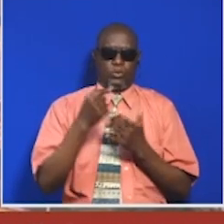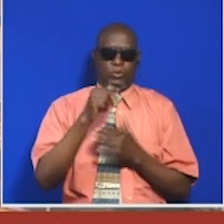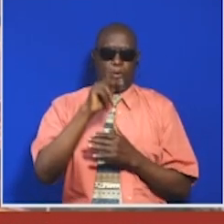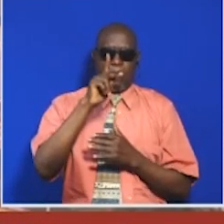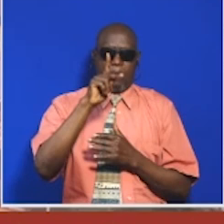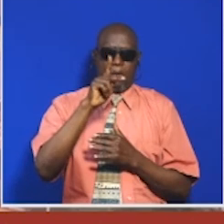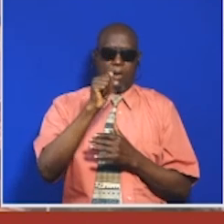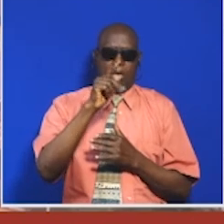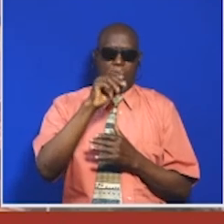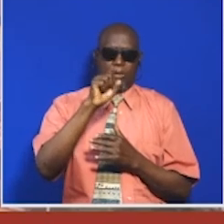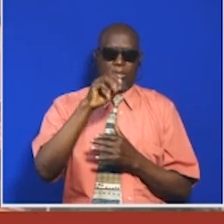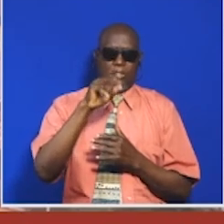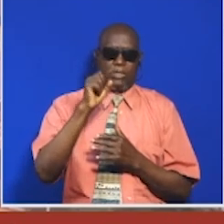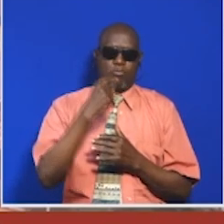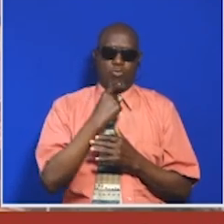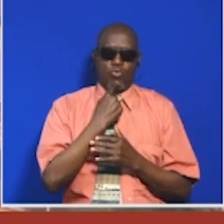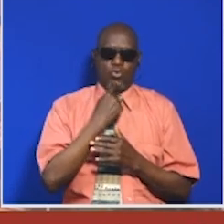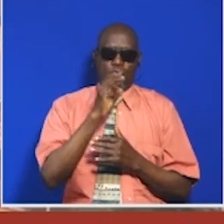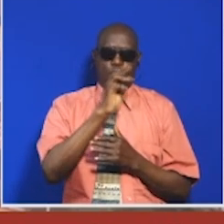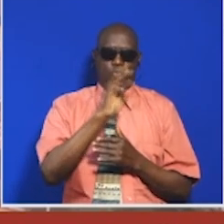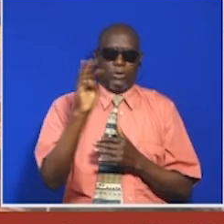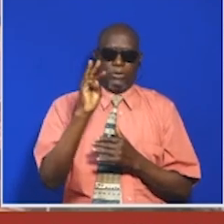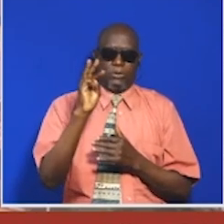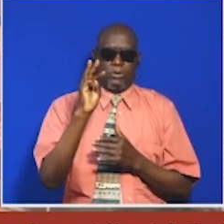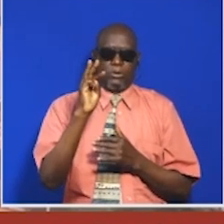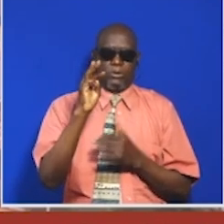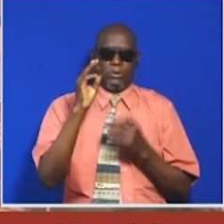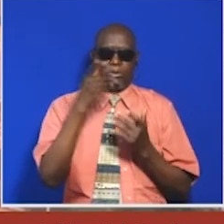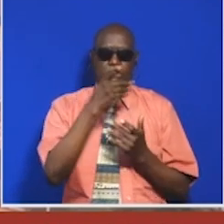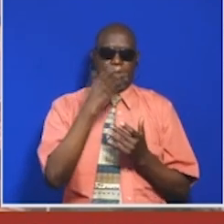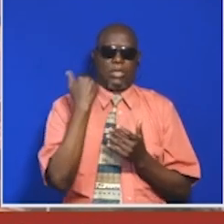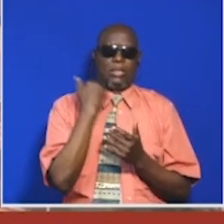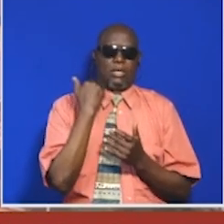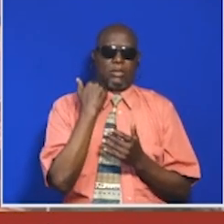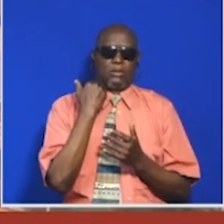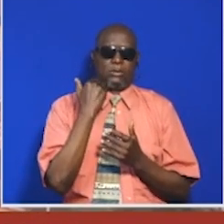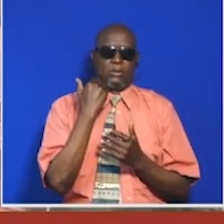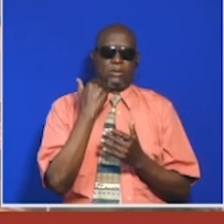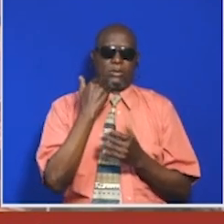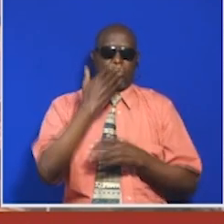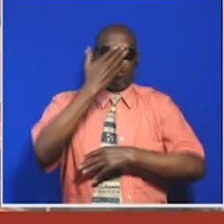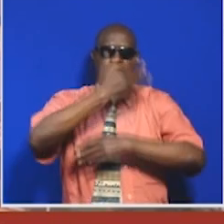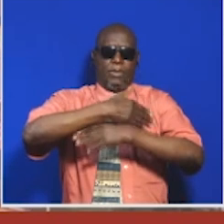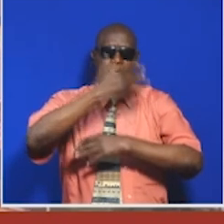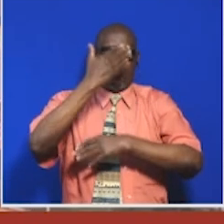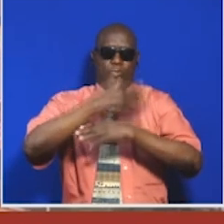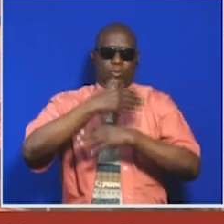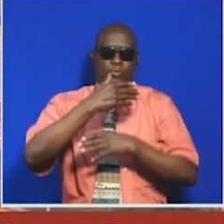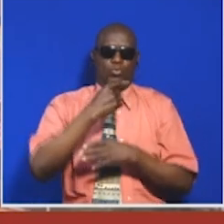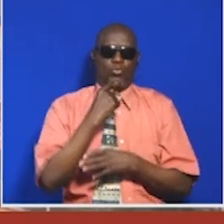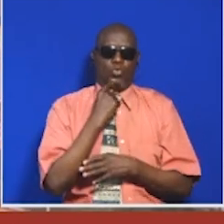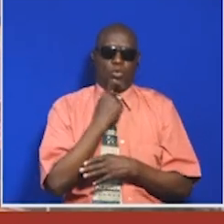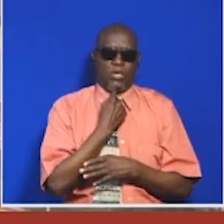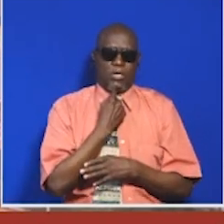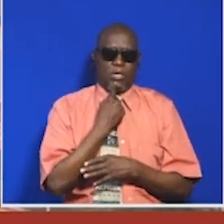la Ombolion, kaunti ya Pokot Magharibi, na watu wanaoshukiwa kuwa wajambazi kutoka mpaka wa Turkana. Watu sita wameuawa katika eneo la North